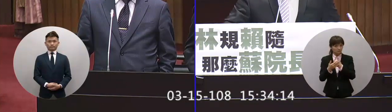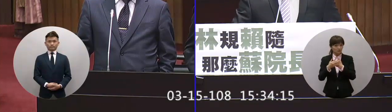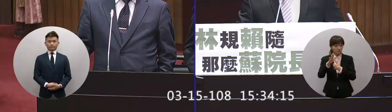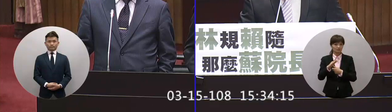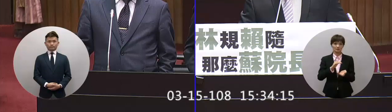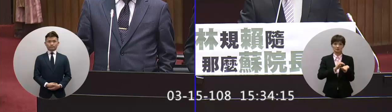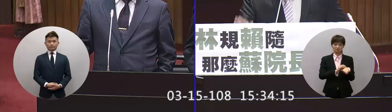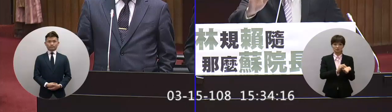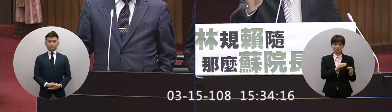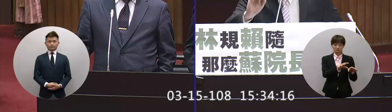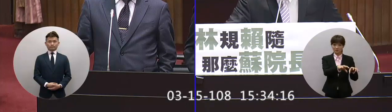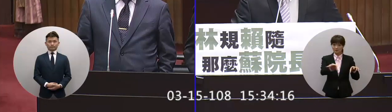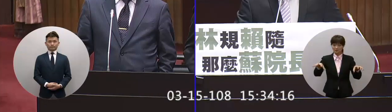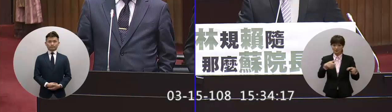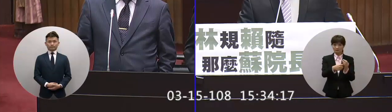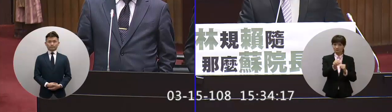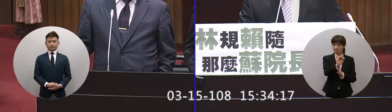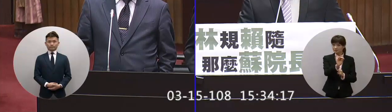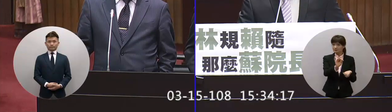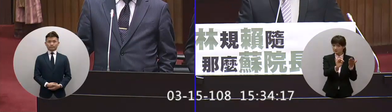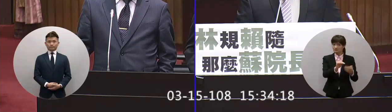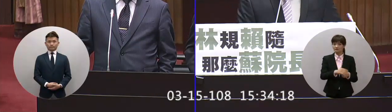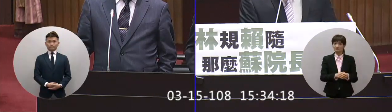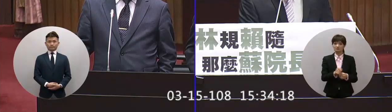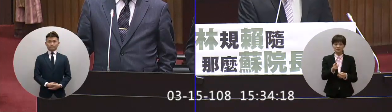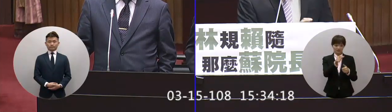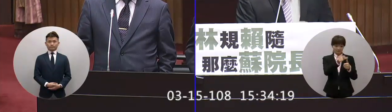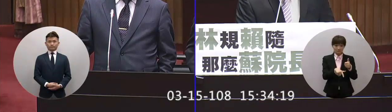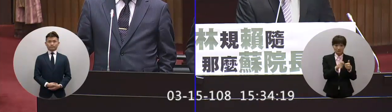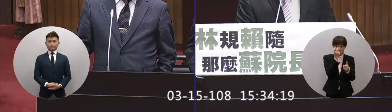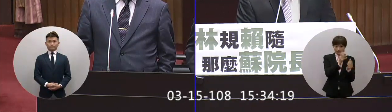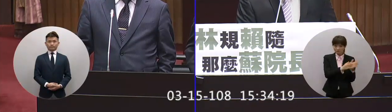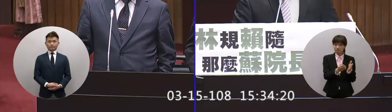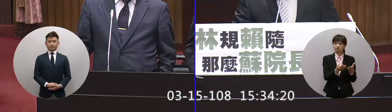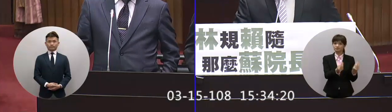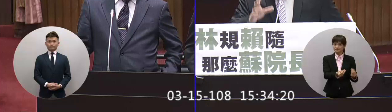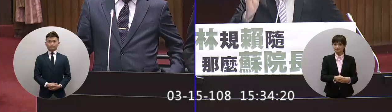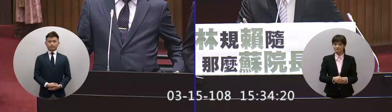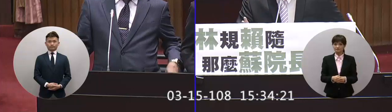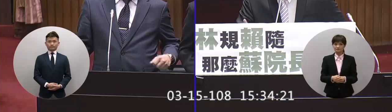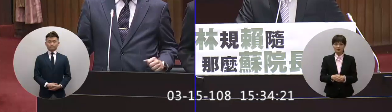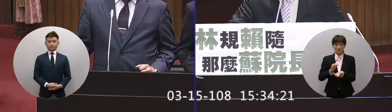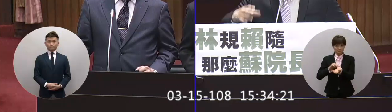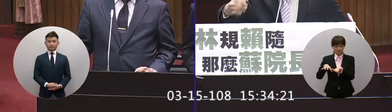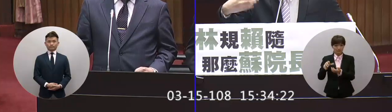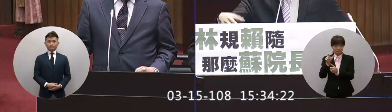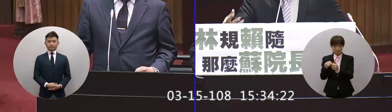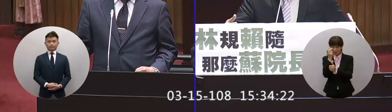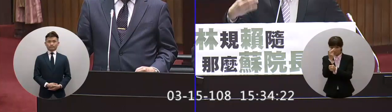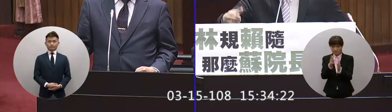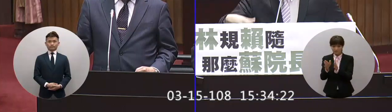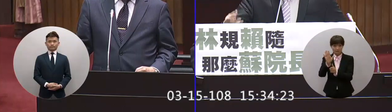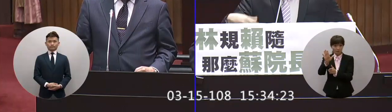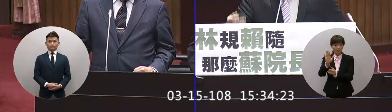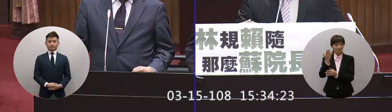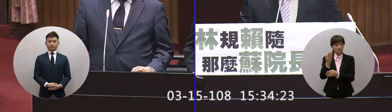门诊100多个地点，他是没有做个案管理的。那院所有做个案管理之后，却没有追踪说将来